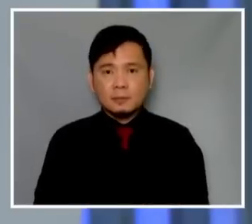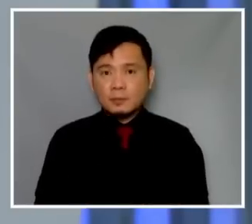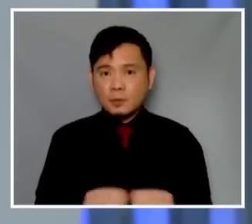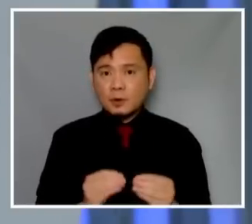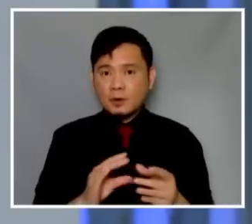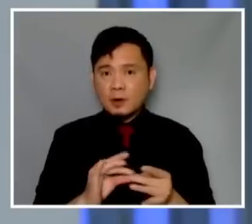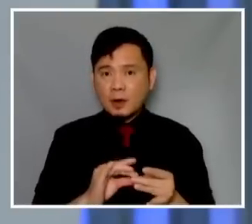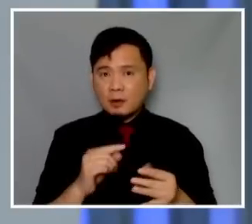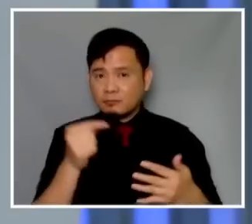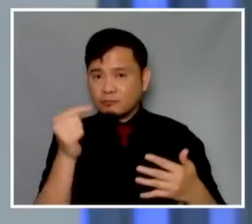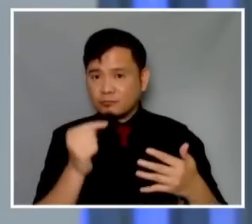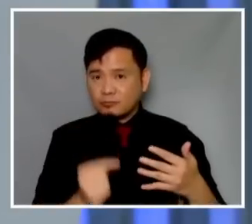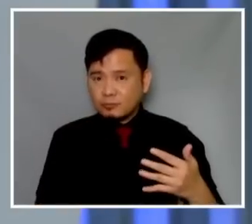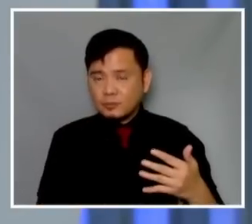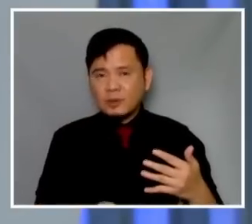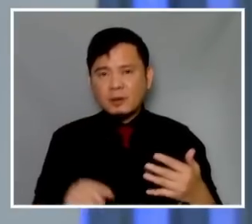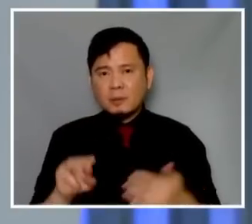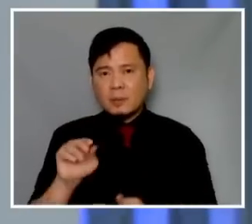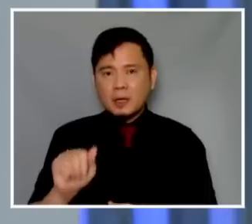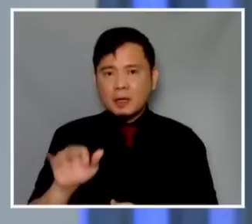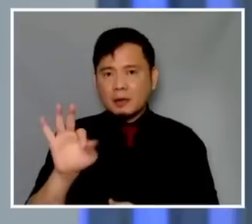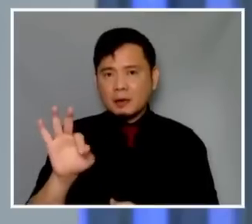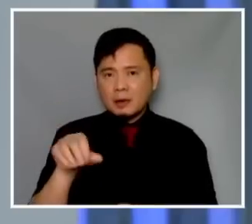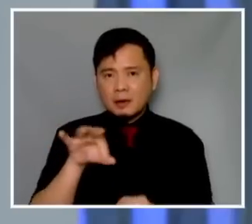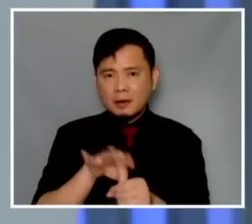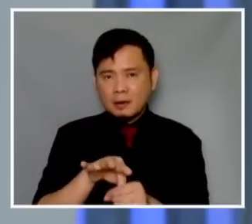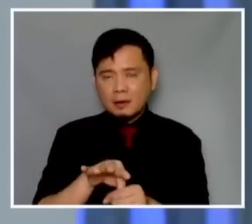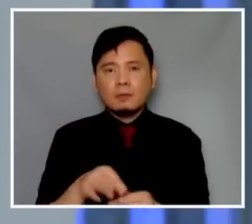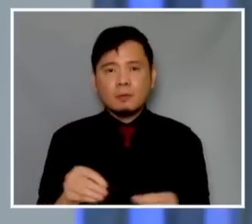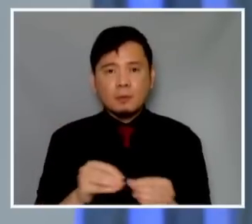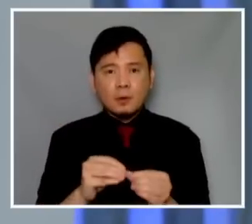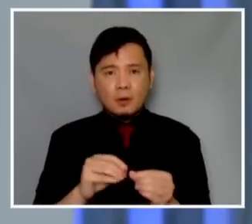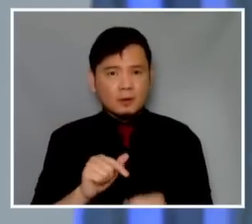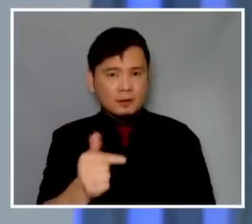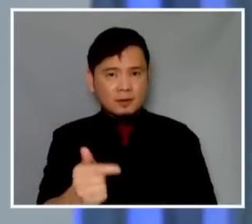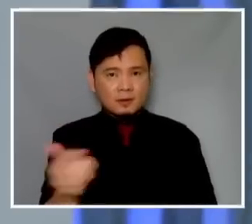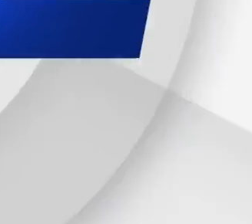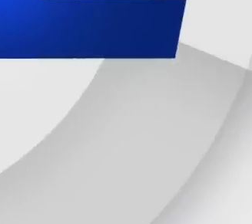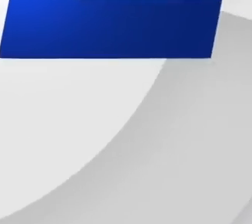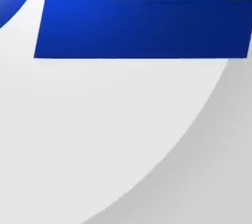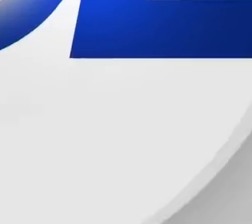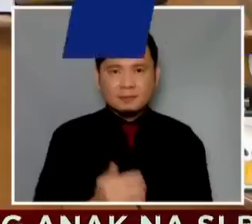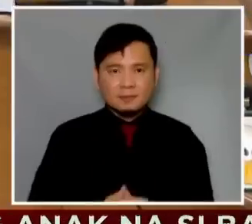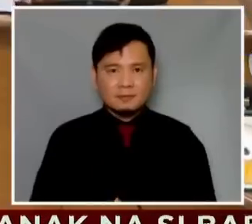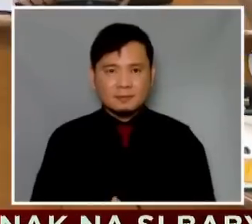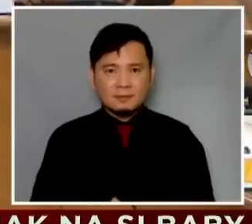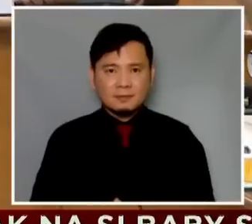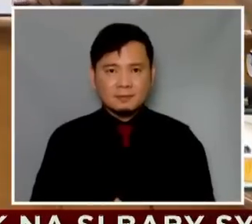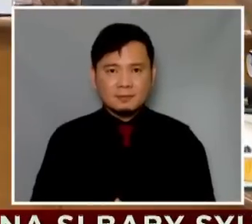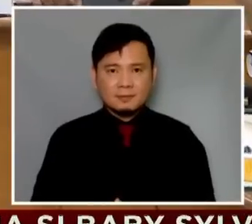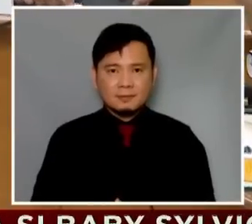sa paghahanda sa May 9 elections sa pagpapatrol ni RG Cruz.